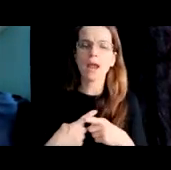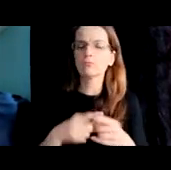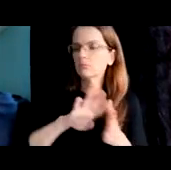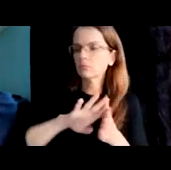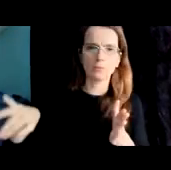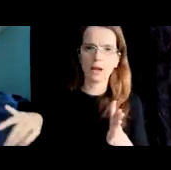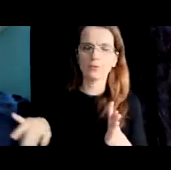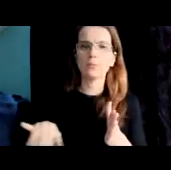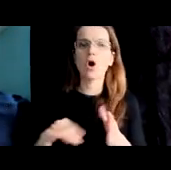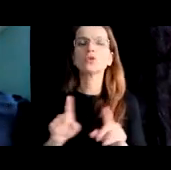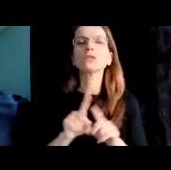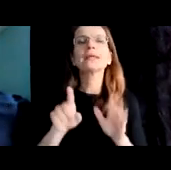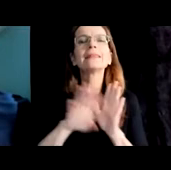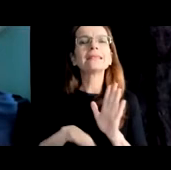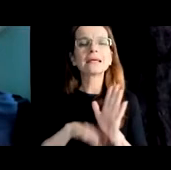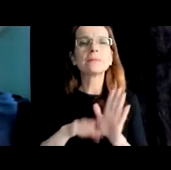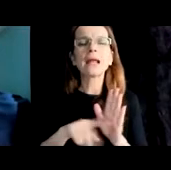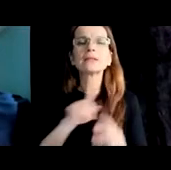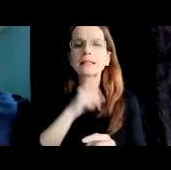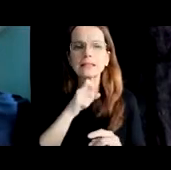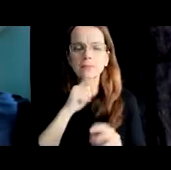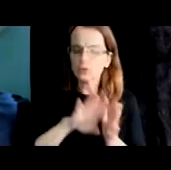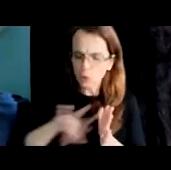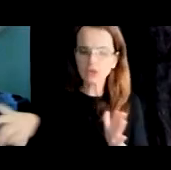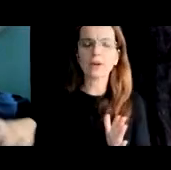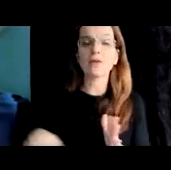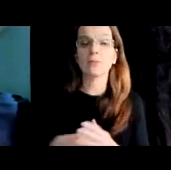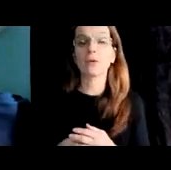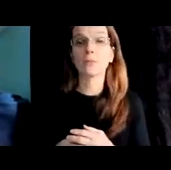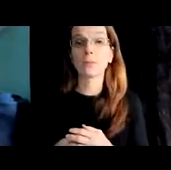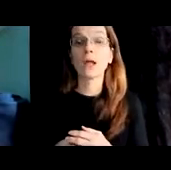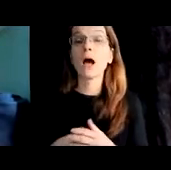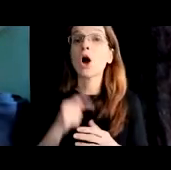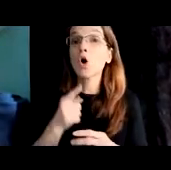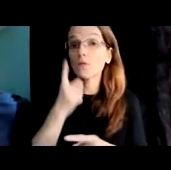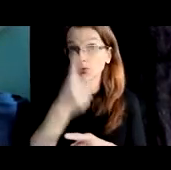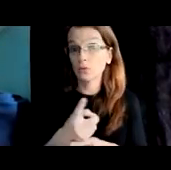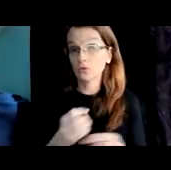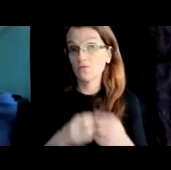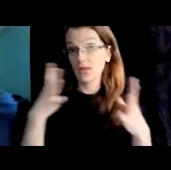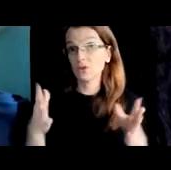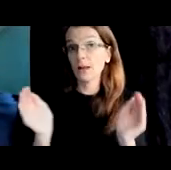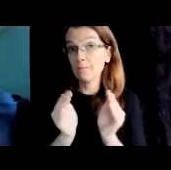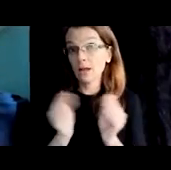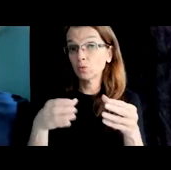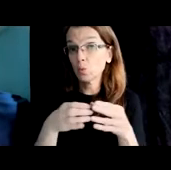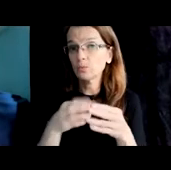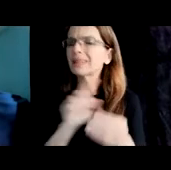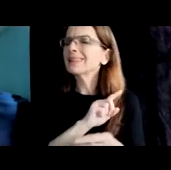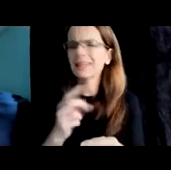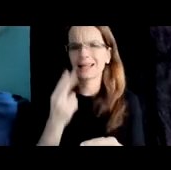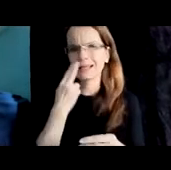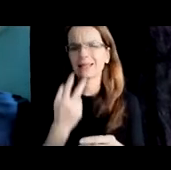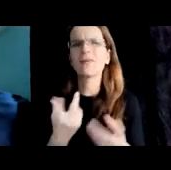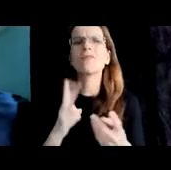diskriminacijo in nestrpnost. Ko se v določeni večji ali manjši skupnosti, ne glede na to, v katerem